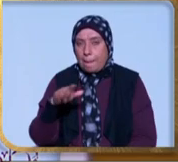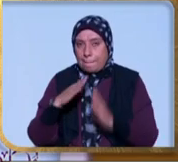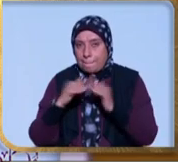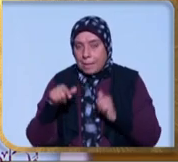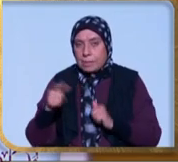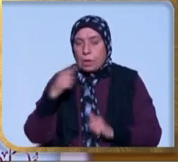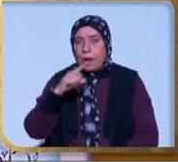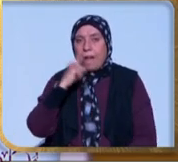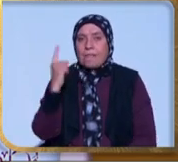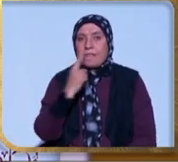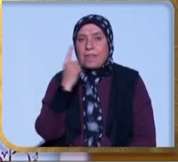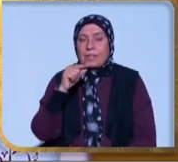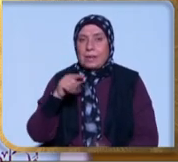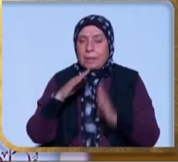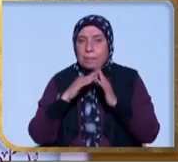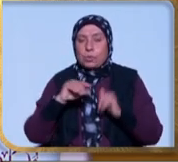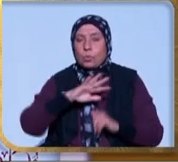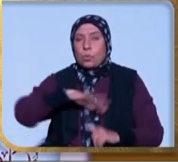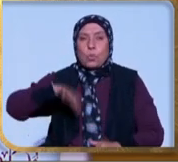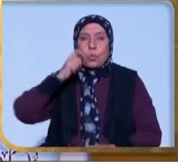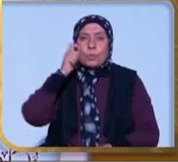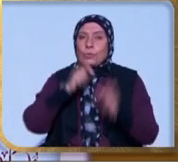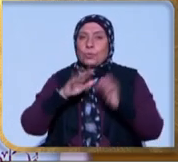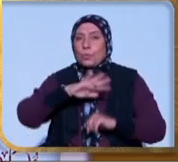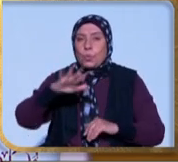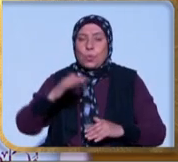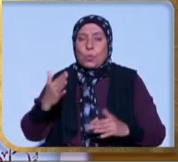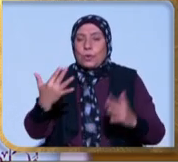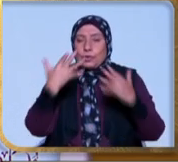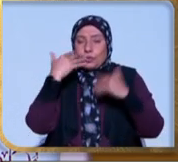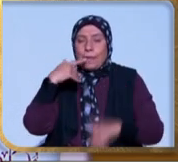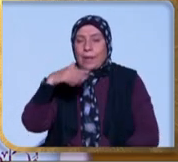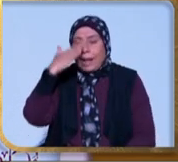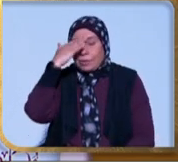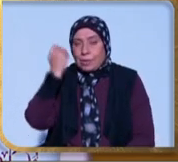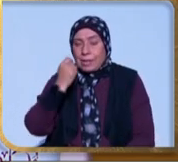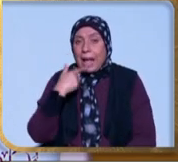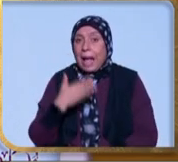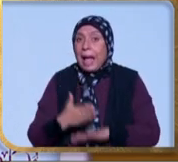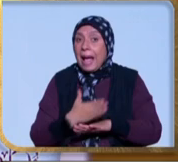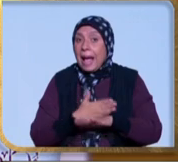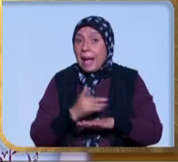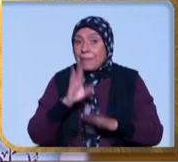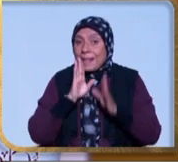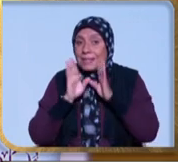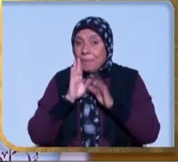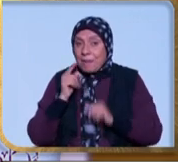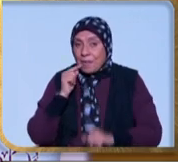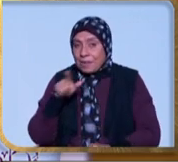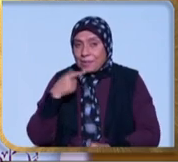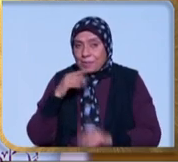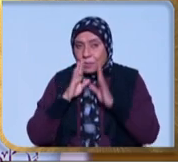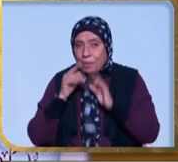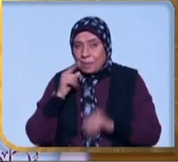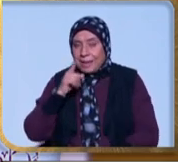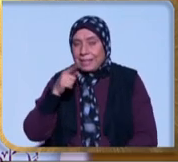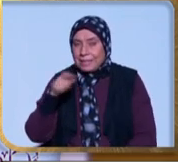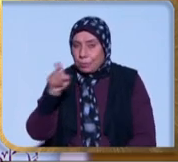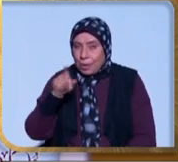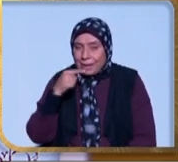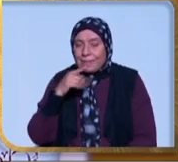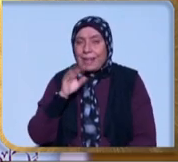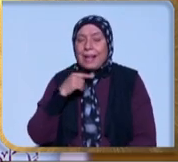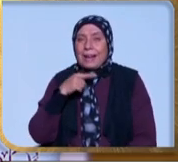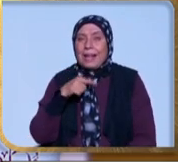الفضائية المصرية وسائر مشاهدينا الكرام في كل مكان. قبل ما ننبه على الصفحة وقبل ما ناخد أسئلة السادة